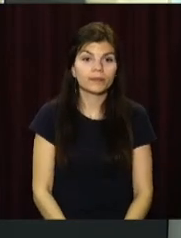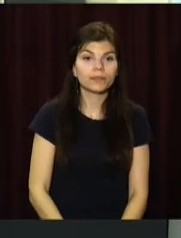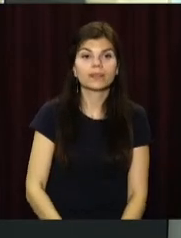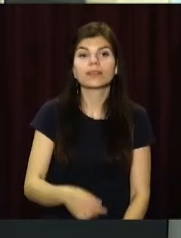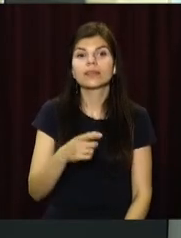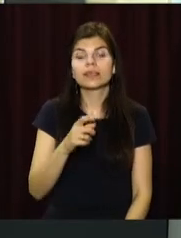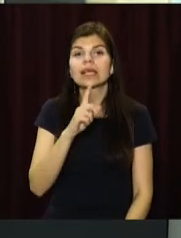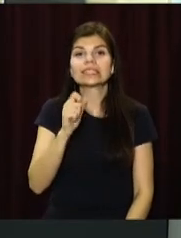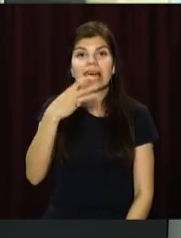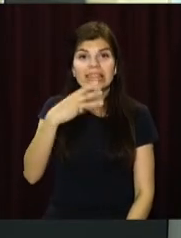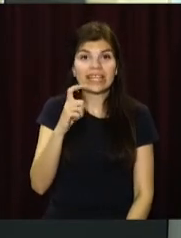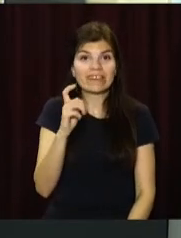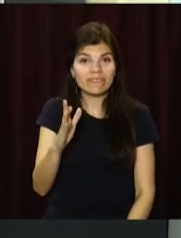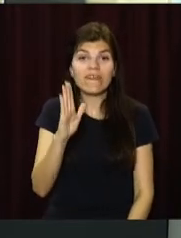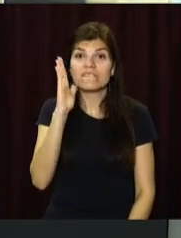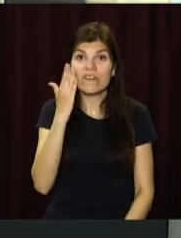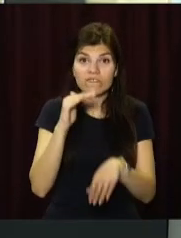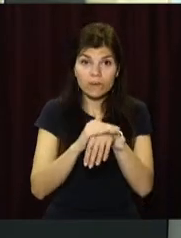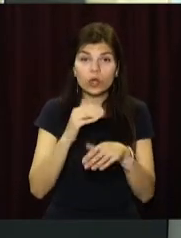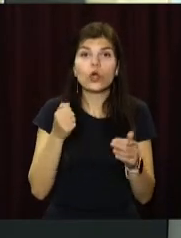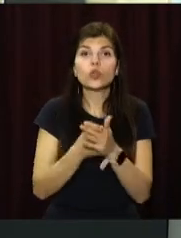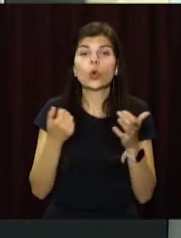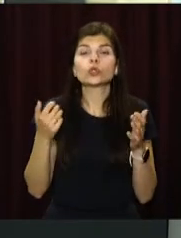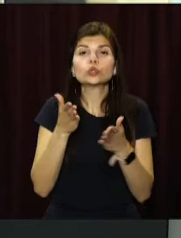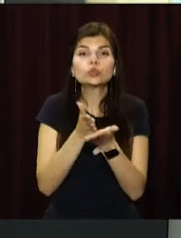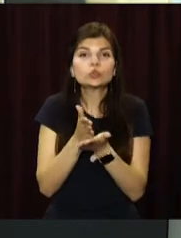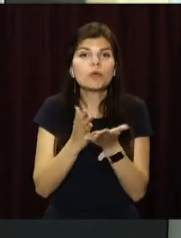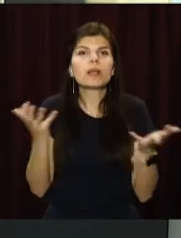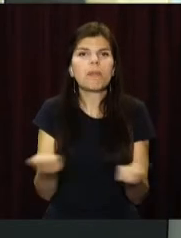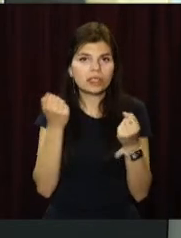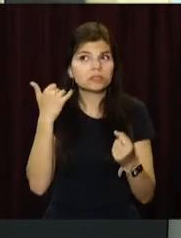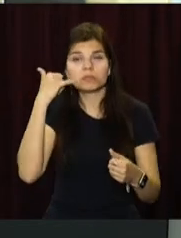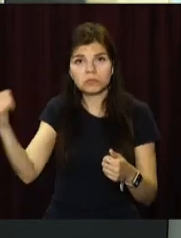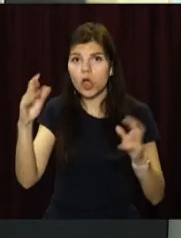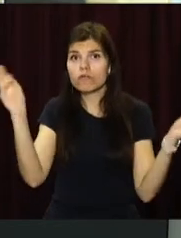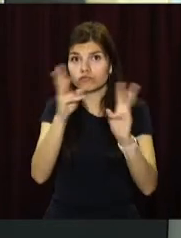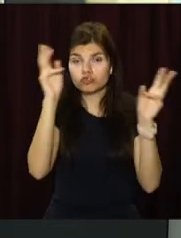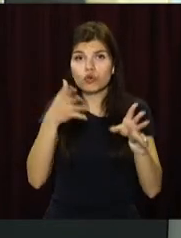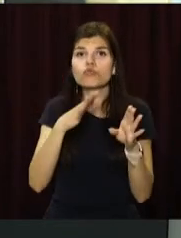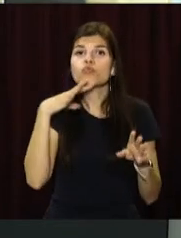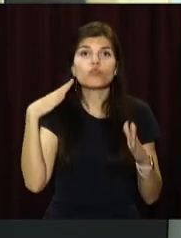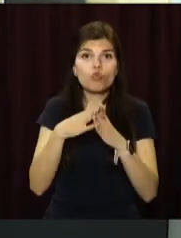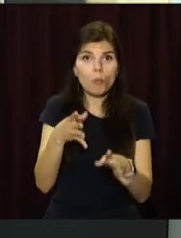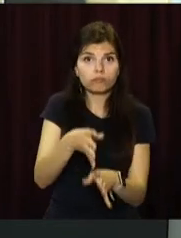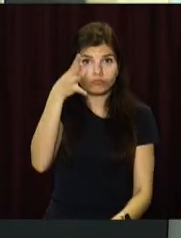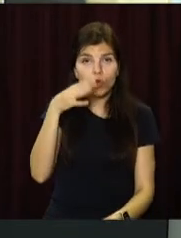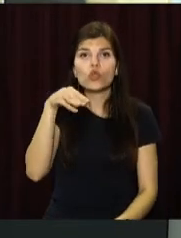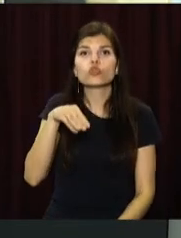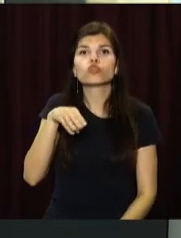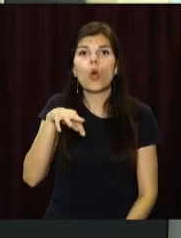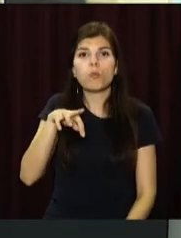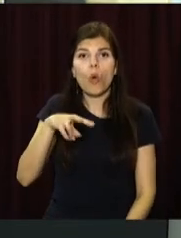Приборкали за півгодини. Ввечері вівторка до служби порятунку надійшло повідомлення про пожежу в багатоповерхівці на житломасиві